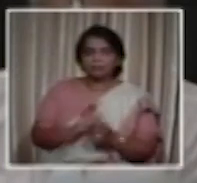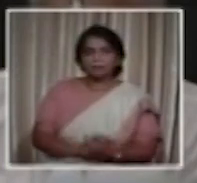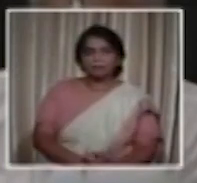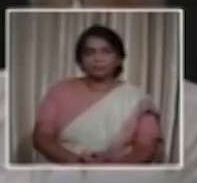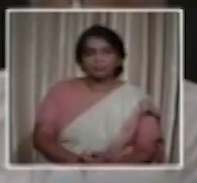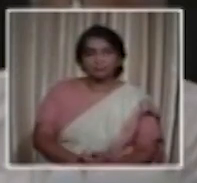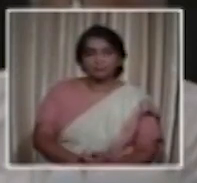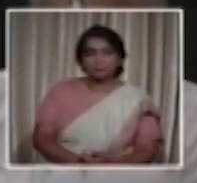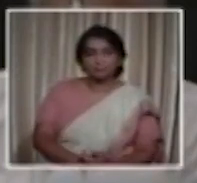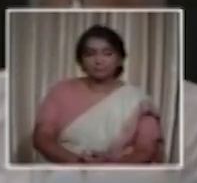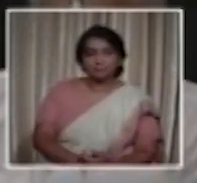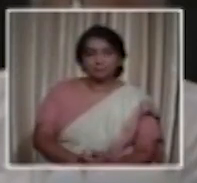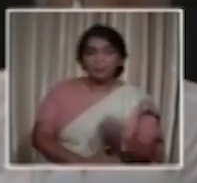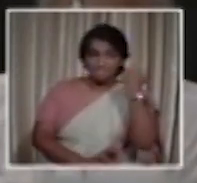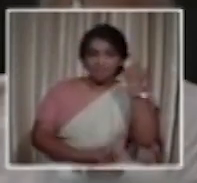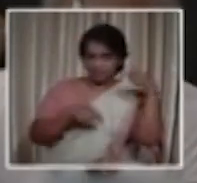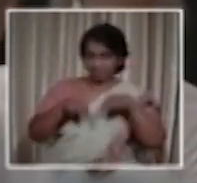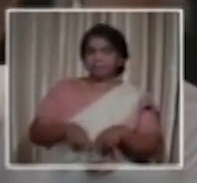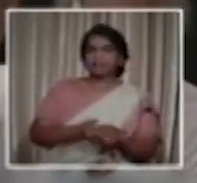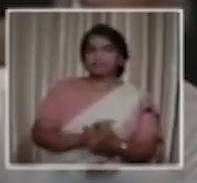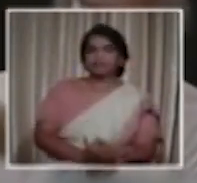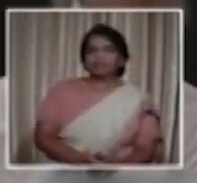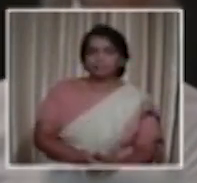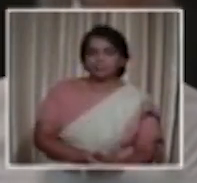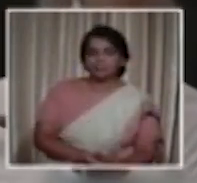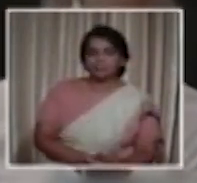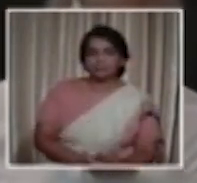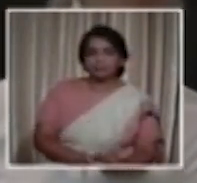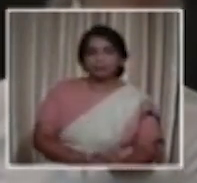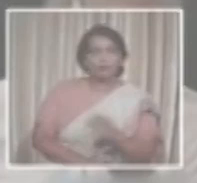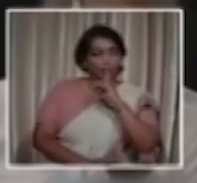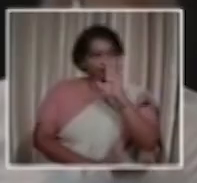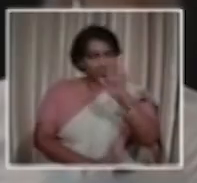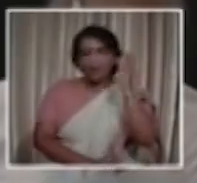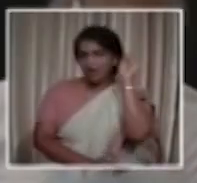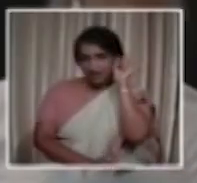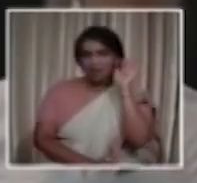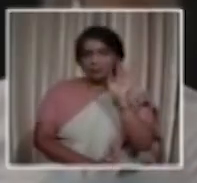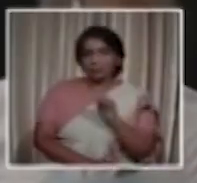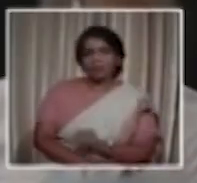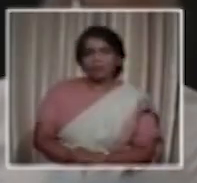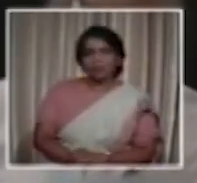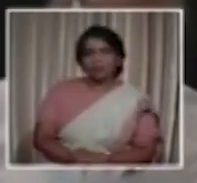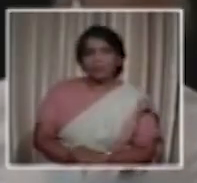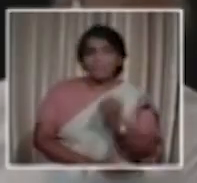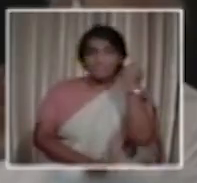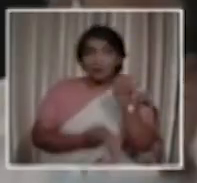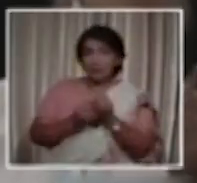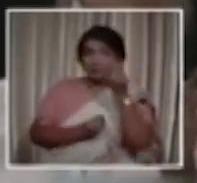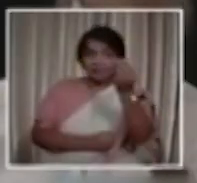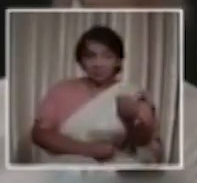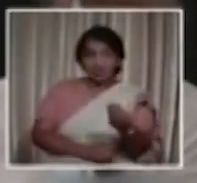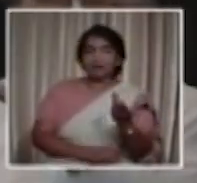ඈ බලේ ගේ නොමෙතෙන්ට. නෑ හගන්නක පොඩ්ඩක්. ආගන්නක ආගන්නක. බලේ ඔයාලට දෙනවයි කියලා කිව්වමත්